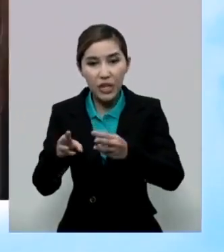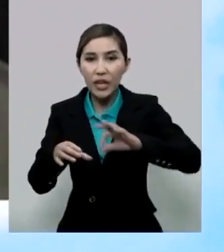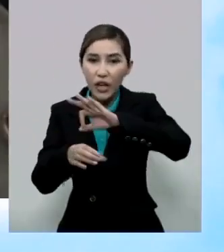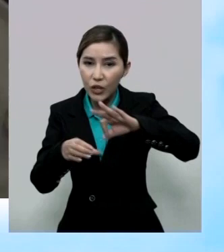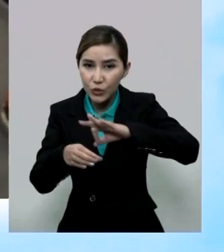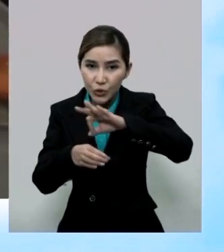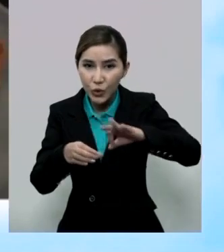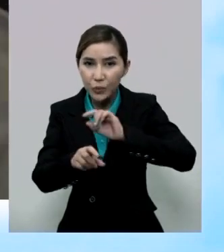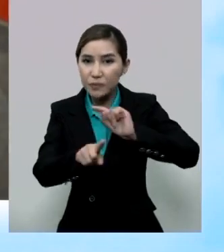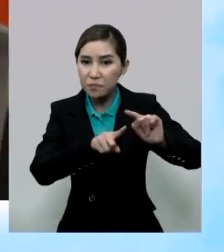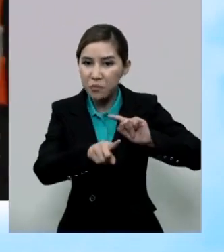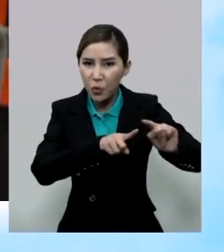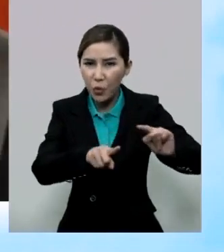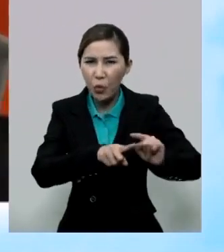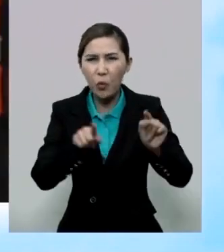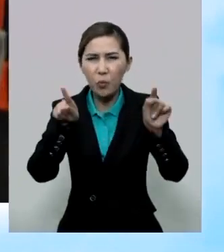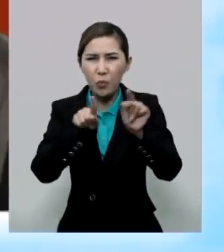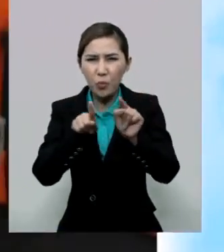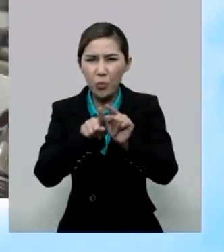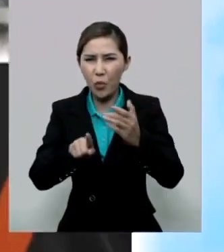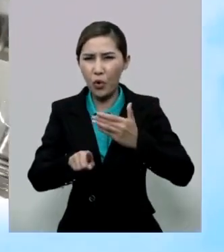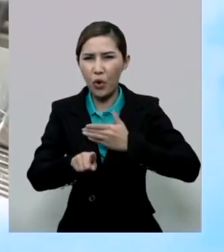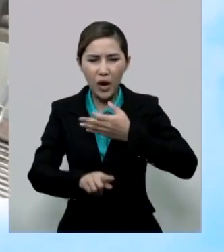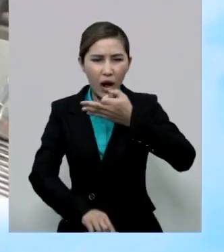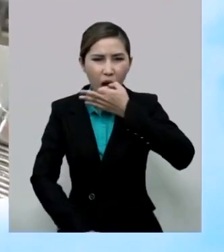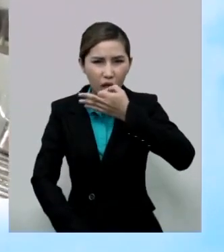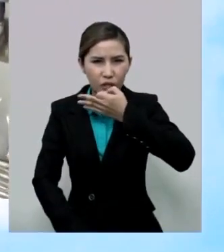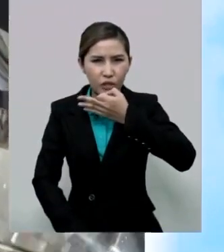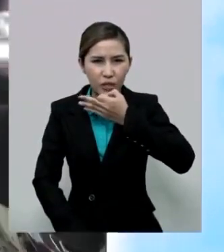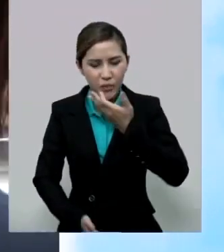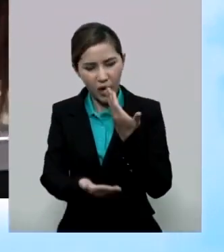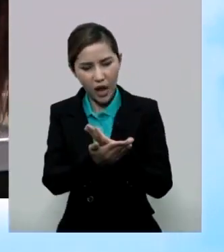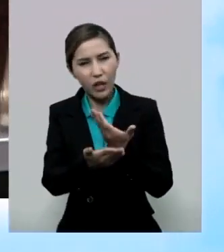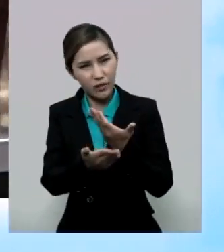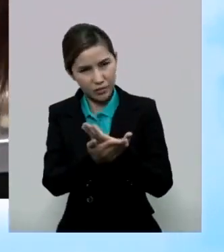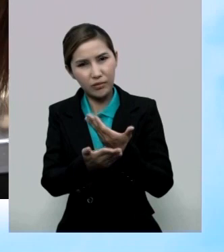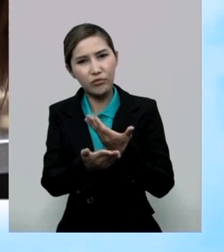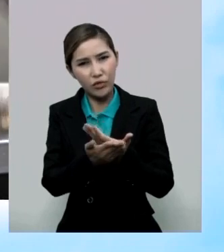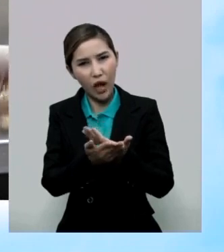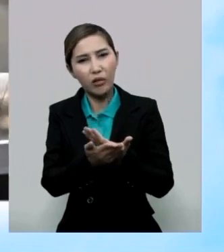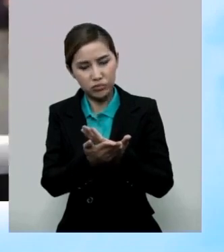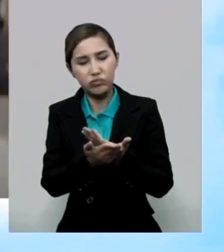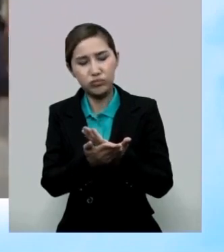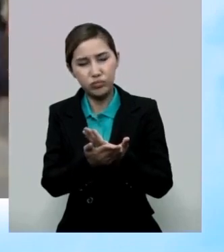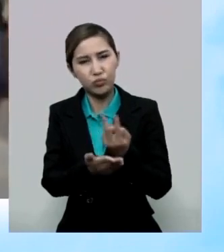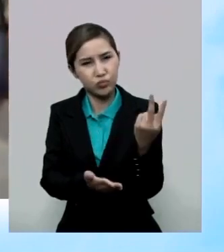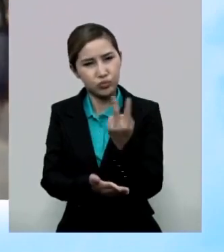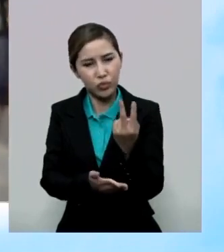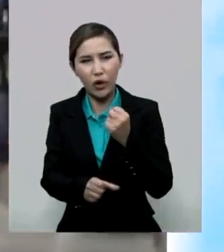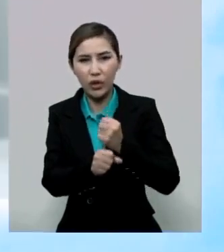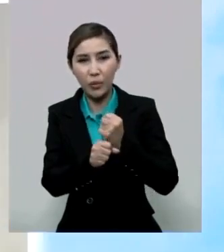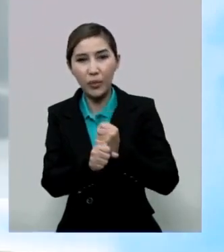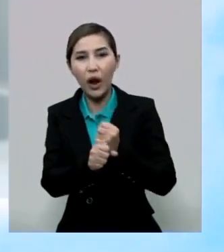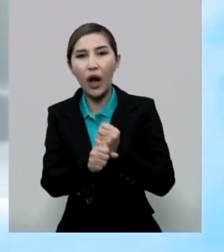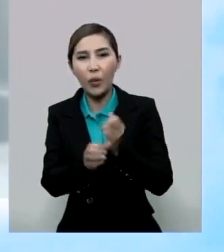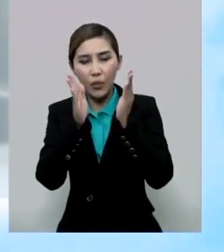เทคนิคการชงเครื่องดื่มต่างๆคือเหมือนเราได้อาชีพไปด้วยได้รายได้ด้วยอะไรอย่างเงี้ยค่ะ ตั้งแต่ทำงานเป็นบาริ